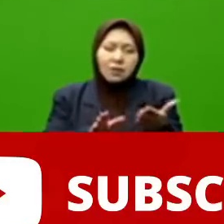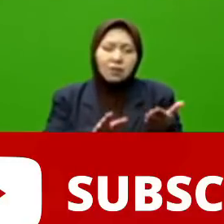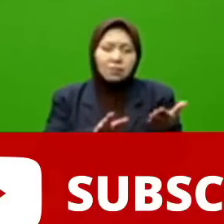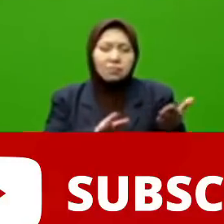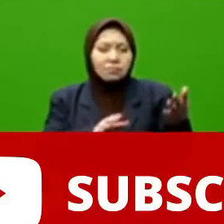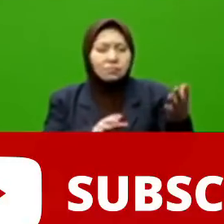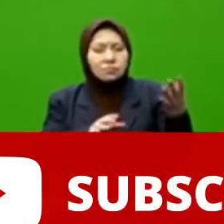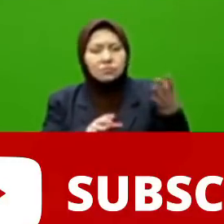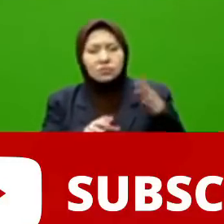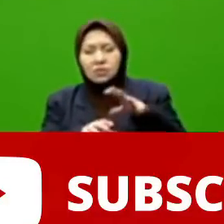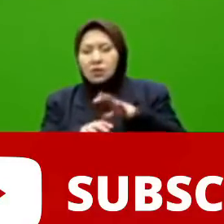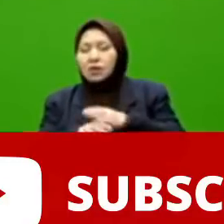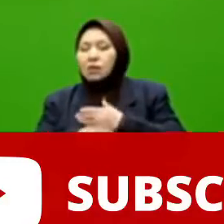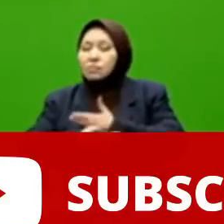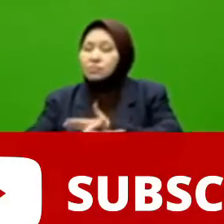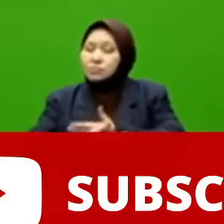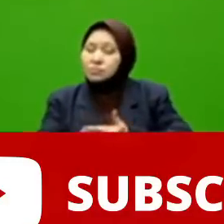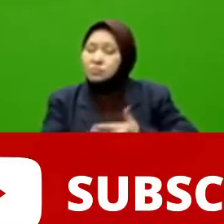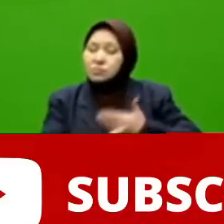anak soleh